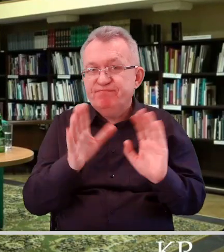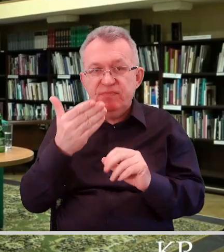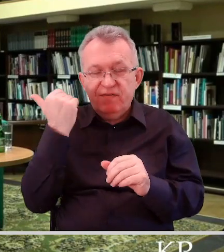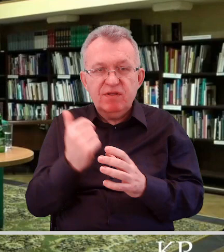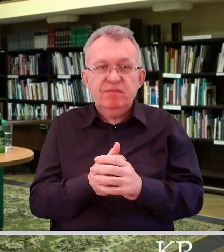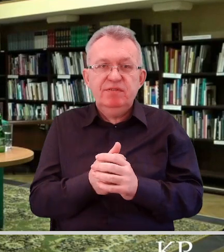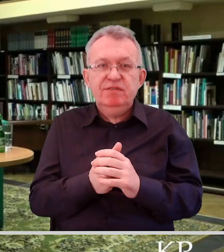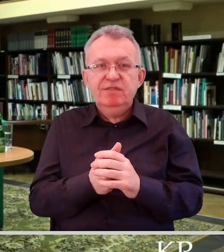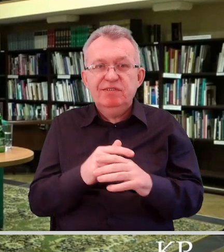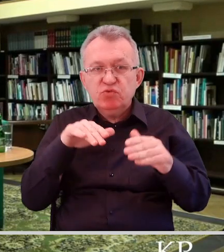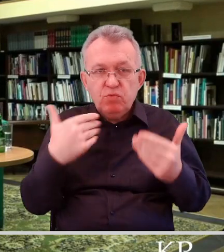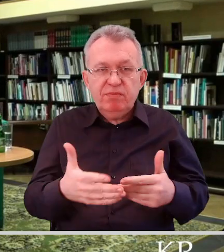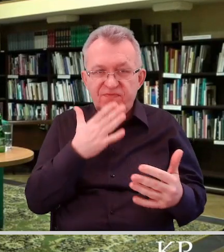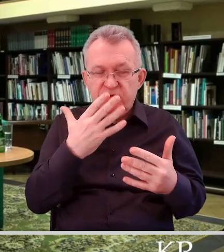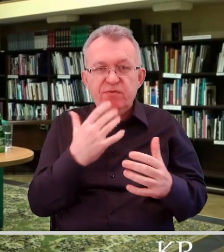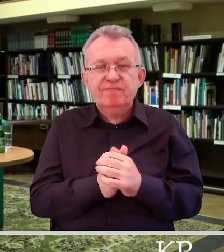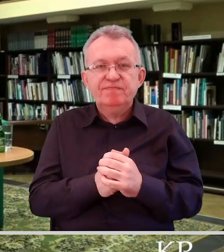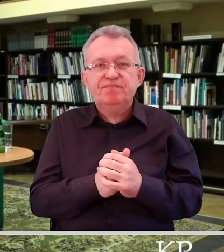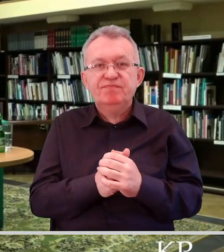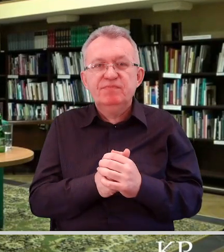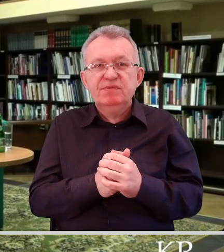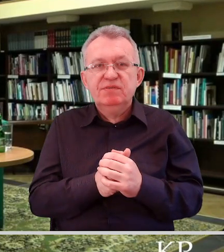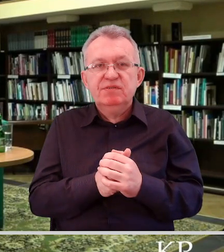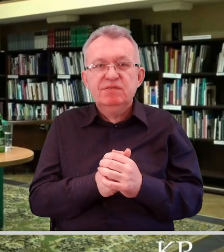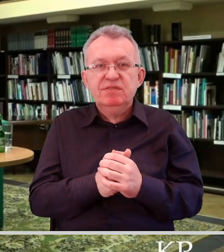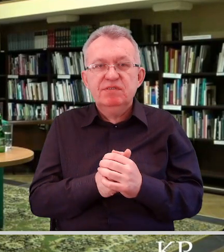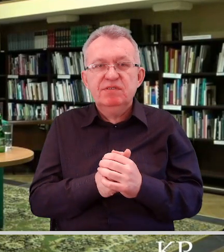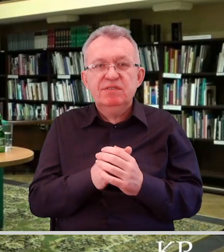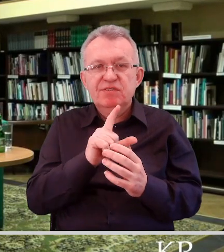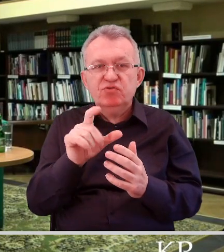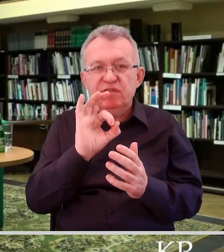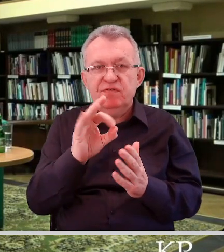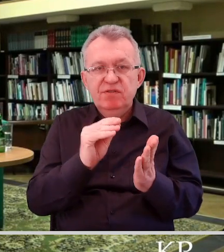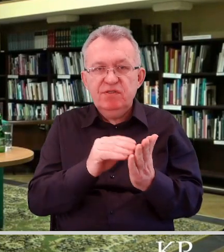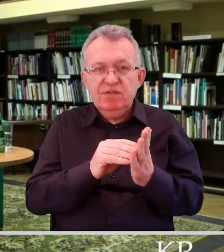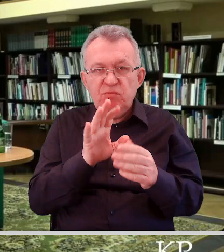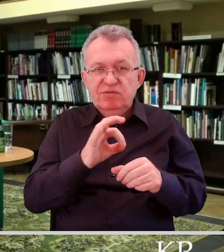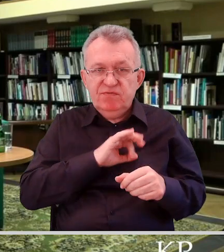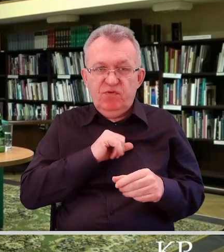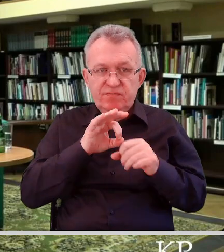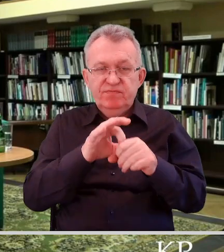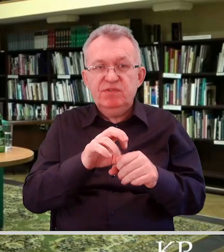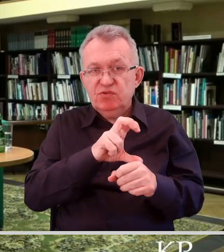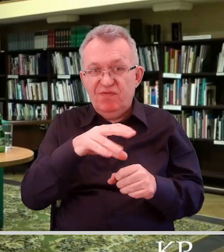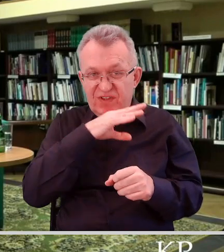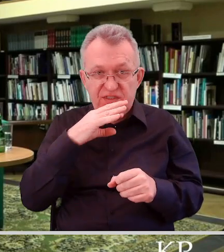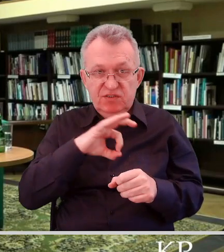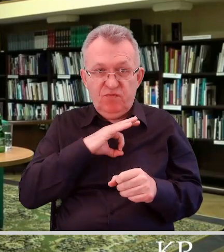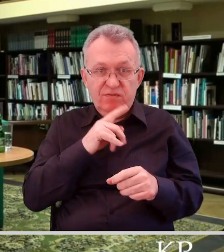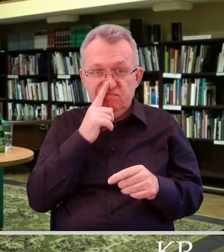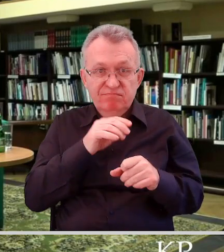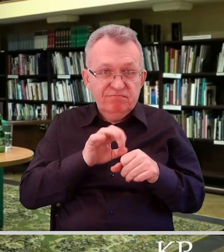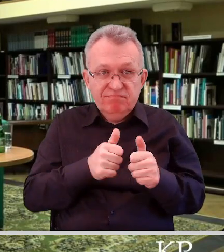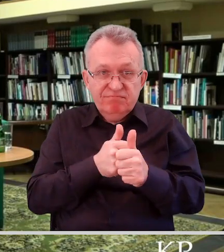prostu gubienie się w przestrzeni. Więc czy tu instynkt może nas prowadzić, czy wystarczy instynkt, czy